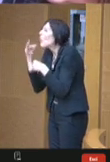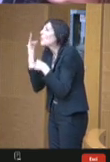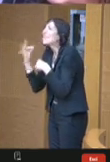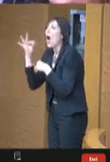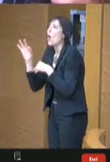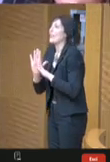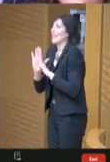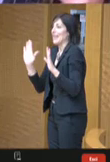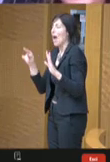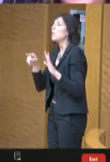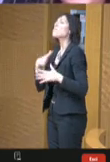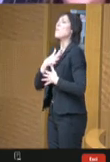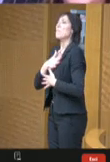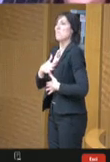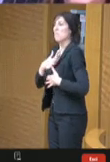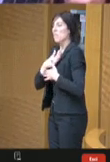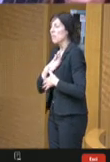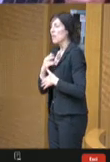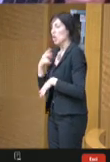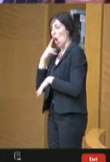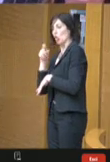e avevano trovato un lavoro